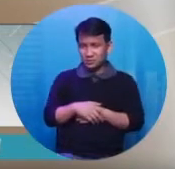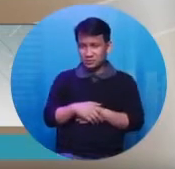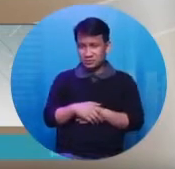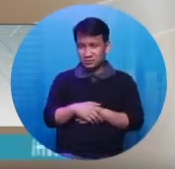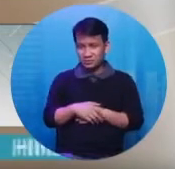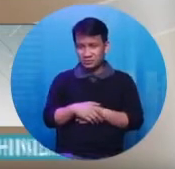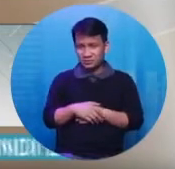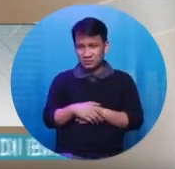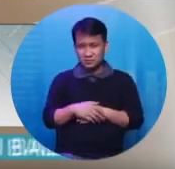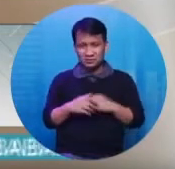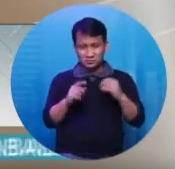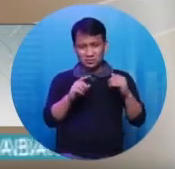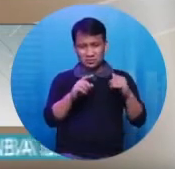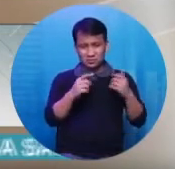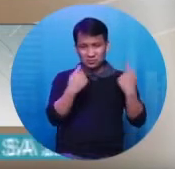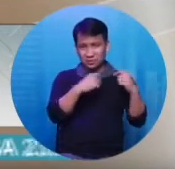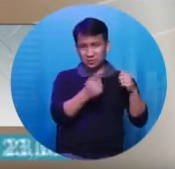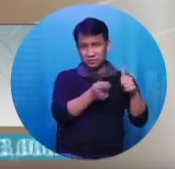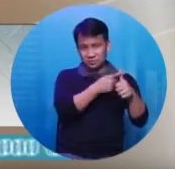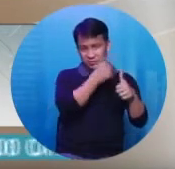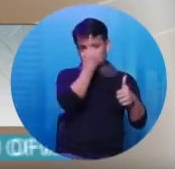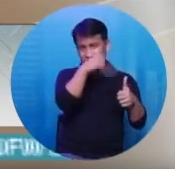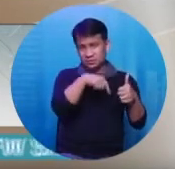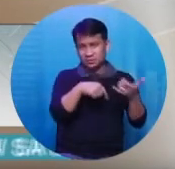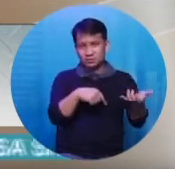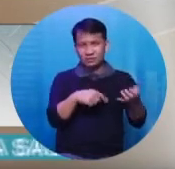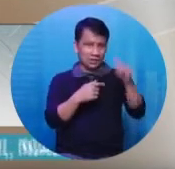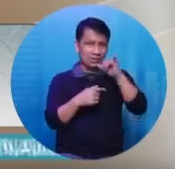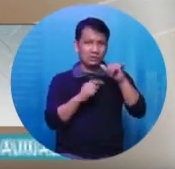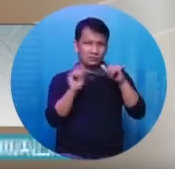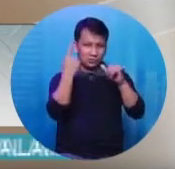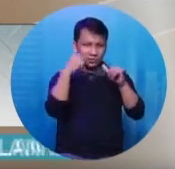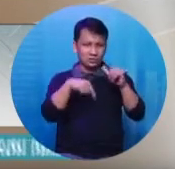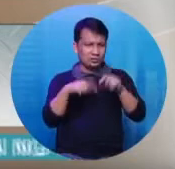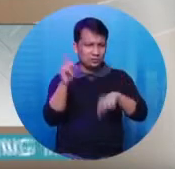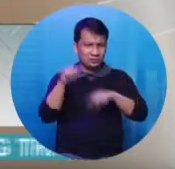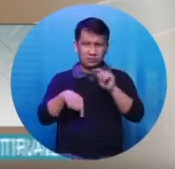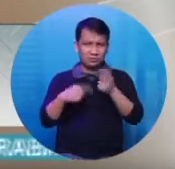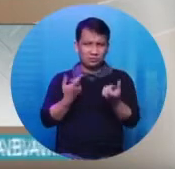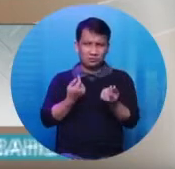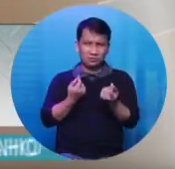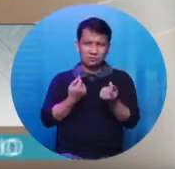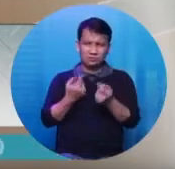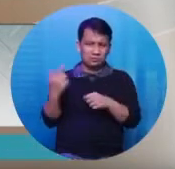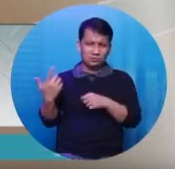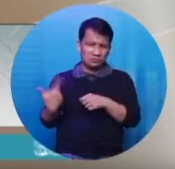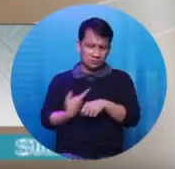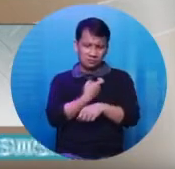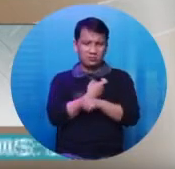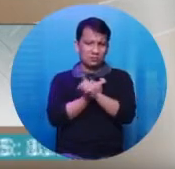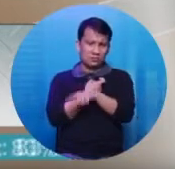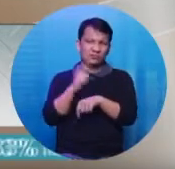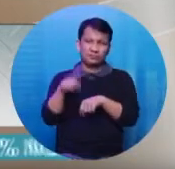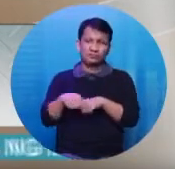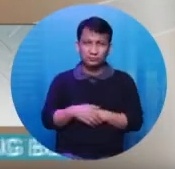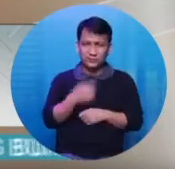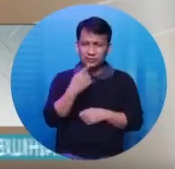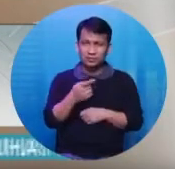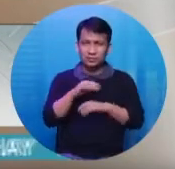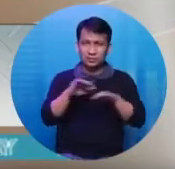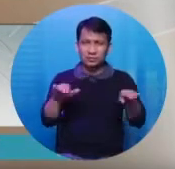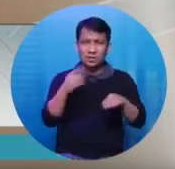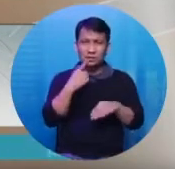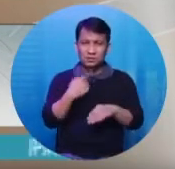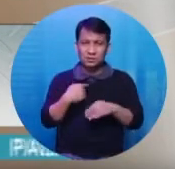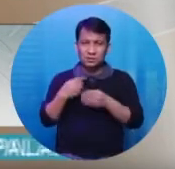Yung unang beses po noong May 11, nakainom din po siya nun. Pero hindi niya po ako nasaktan kasi inawat po siya nun. Sinabi